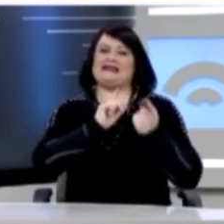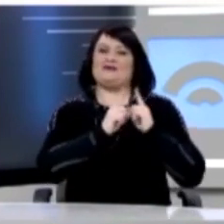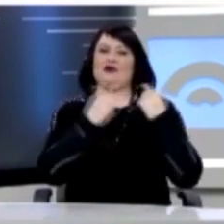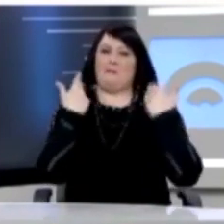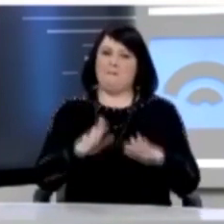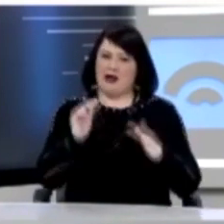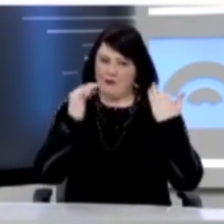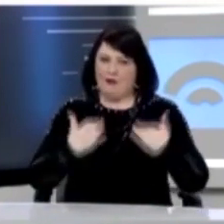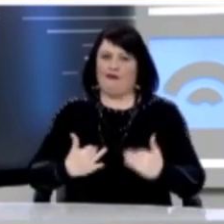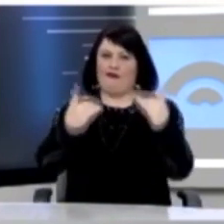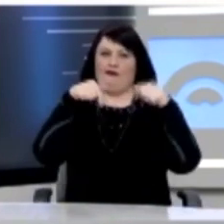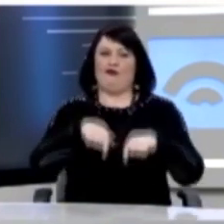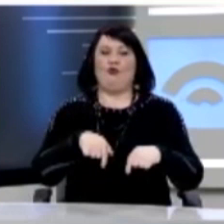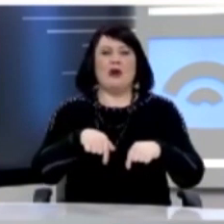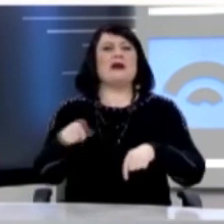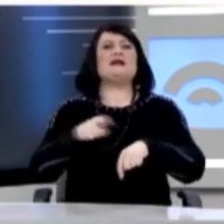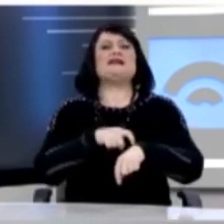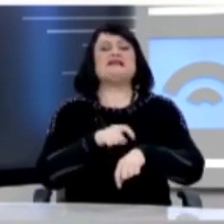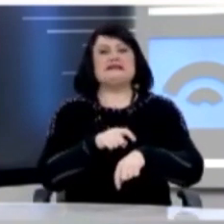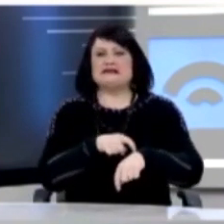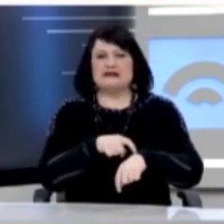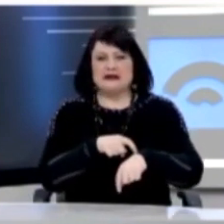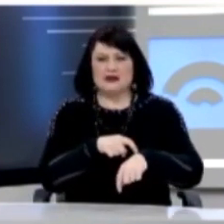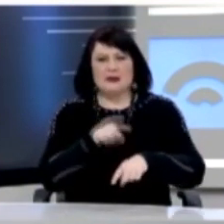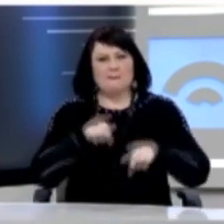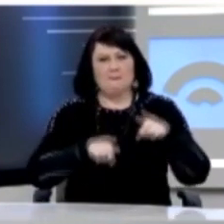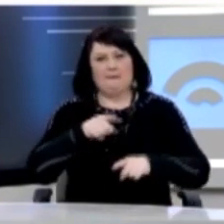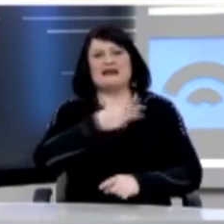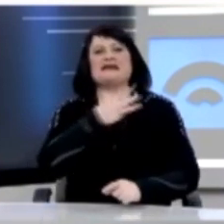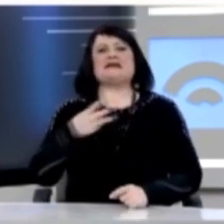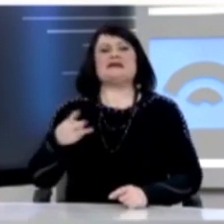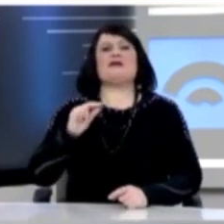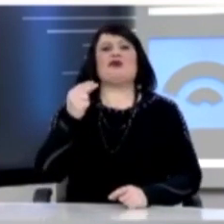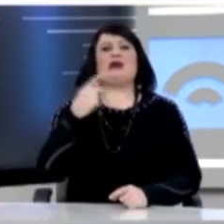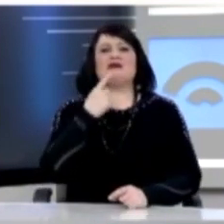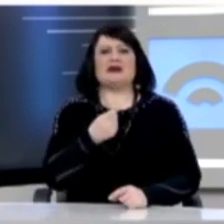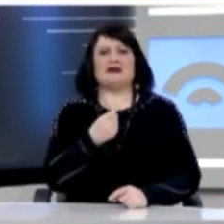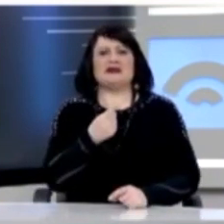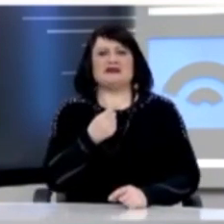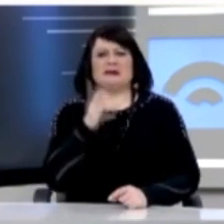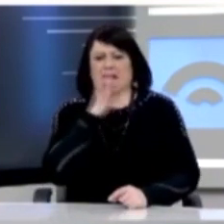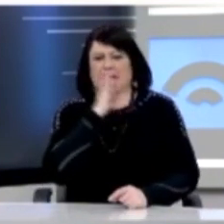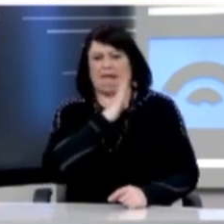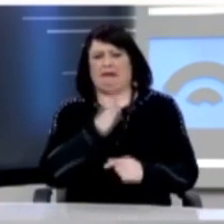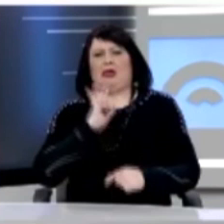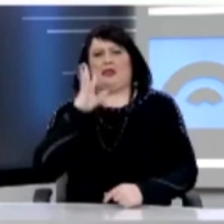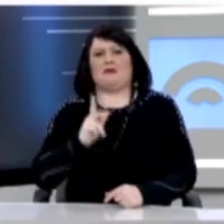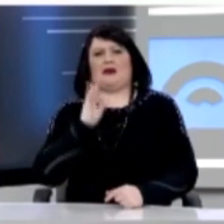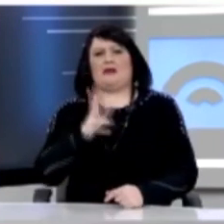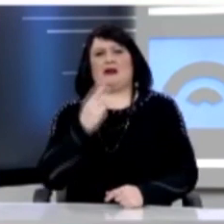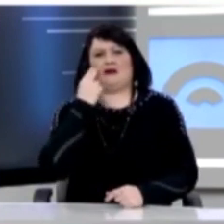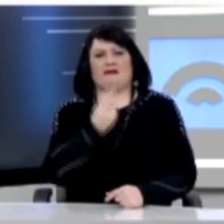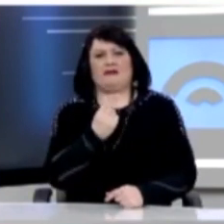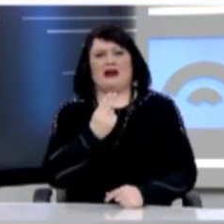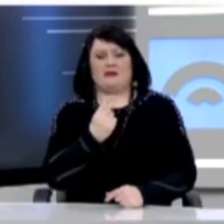από τη Βουλή, την ίδια στιγμή που στελέχη του ΣΥΡΙΖΑ γελιοποιούνταν σε καθημερινή βάση μπροστά